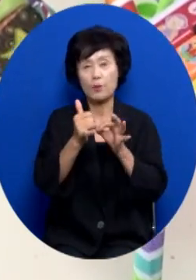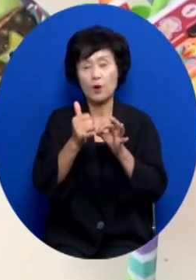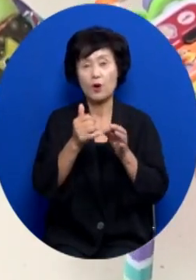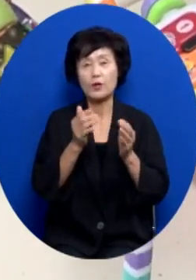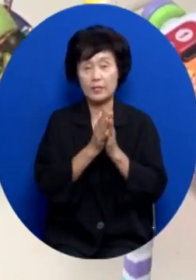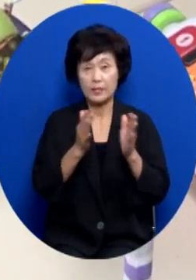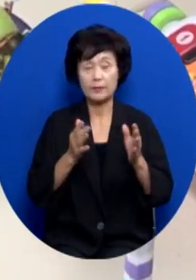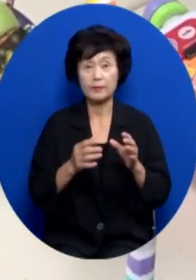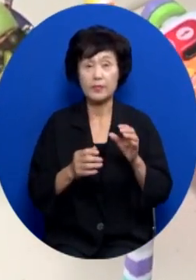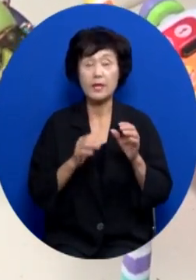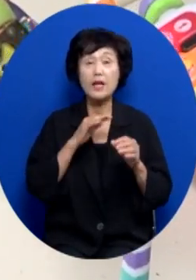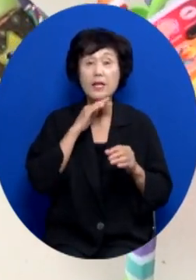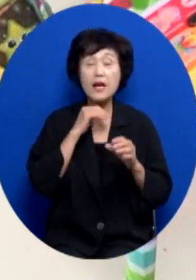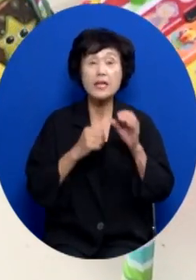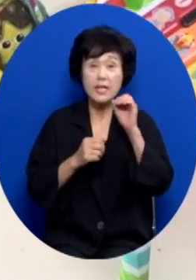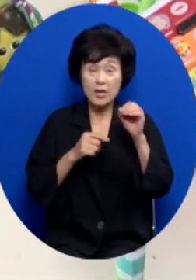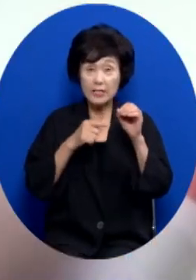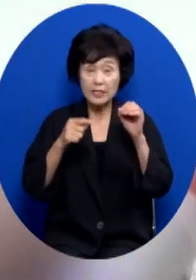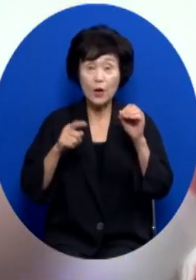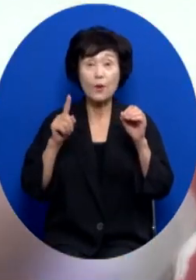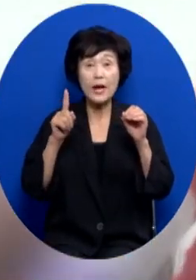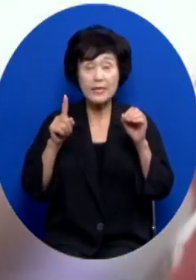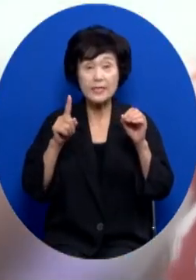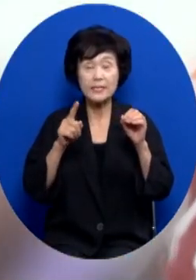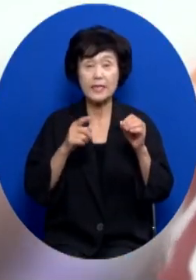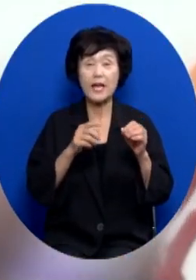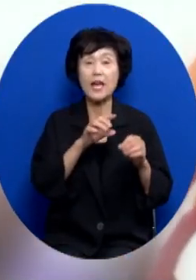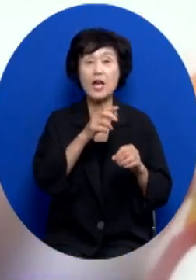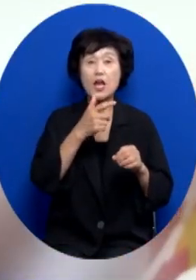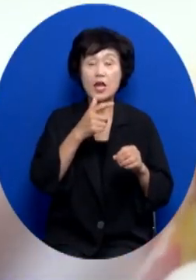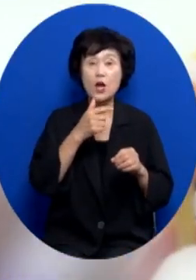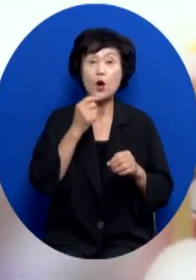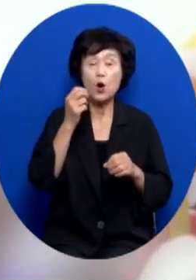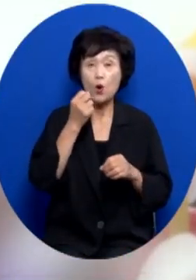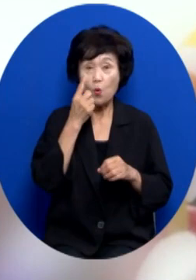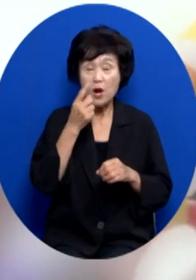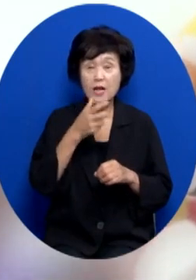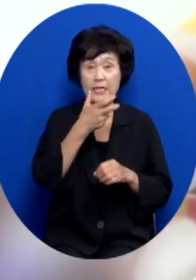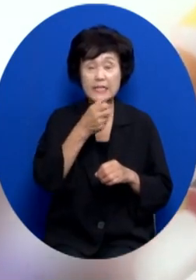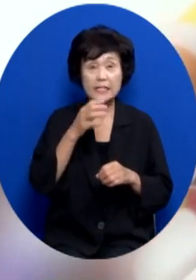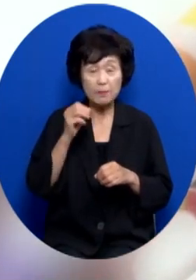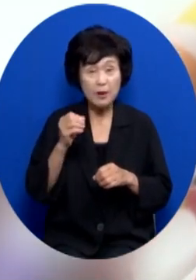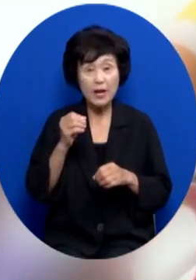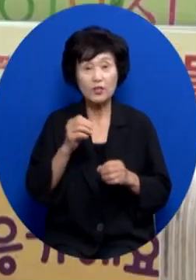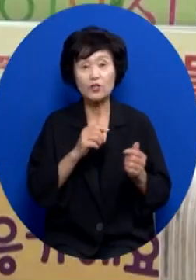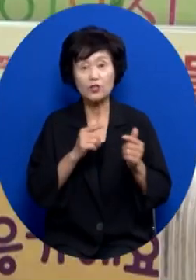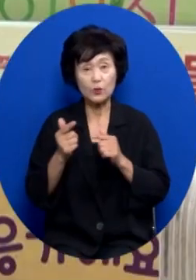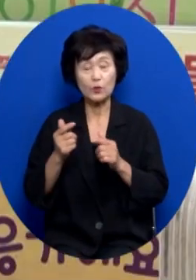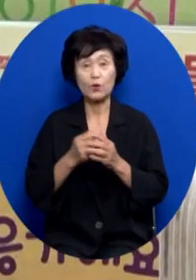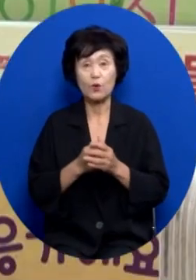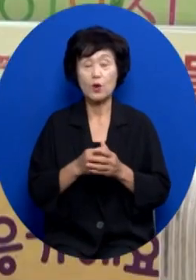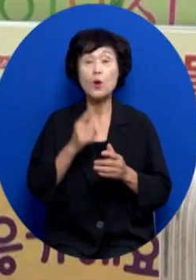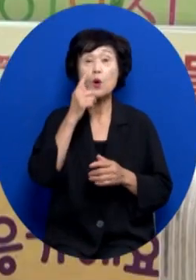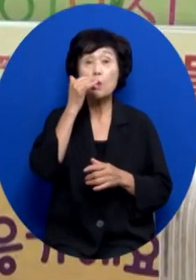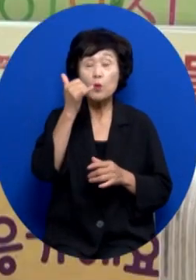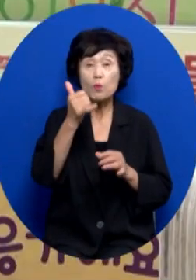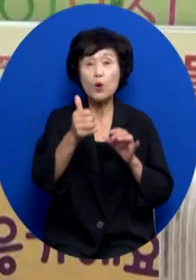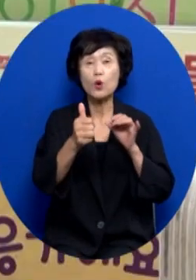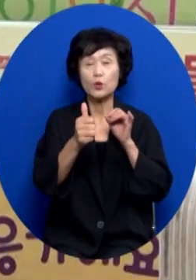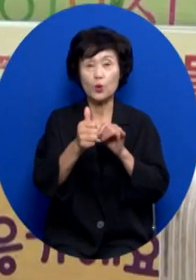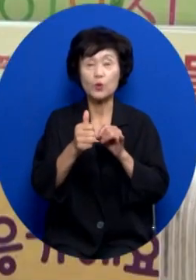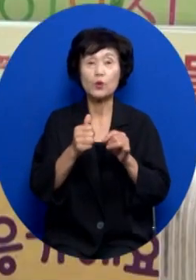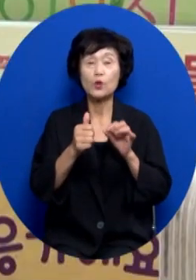만 영세와 1세는 각각 월 70만원 월 35만원을 받고 있는데이 부모 급여를